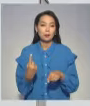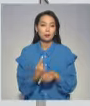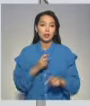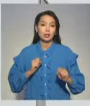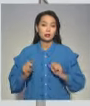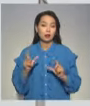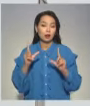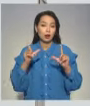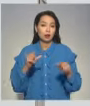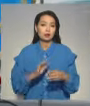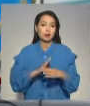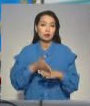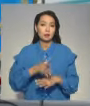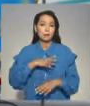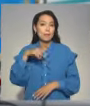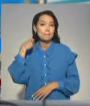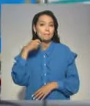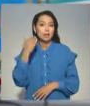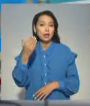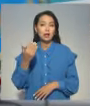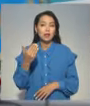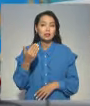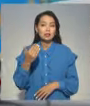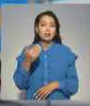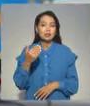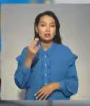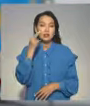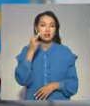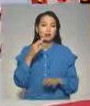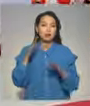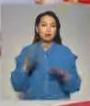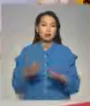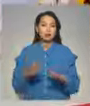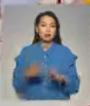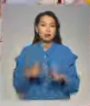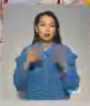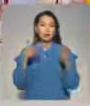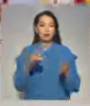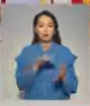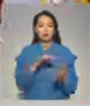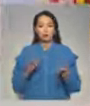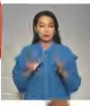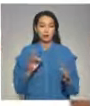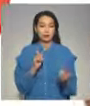сапары. Президент аспан асты елі жоғары деңгейде ерекше сән салтанатпен күтіп алды.